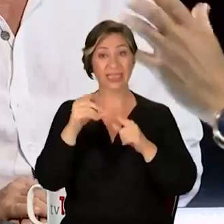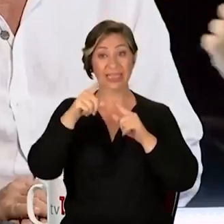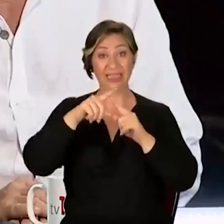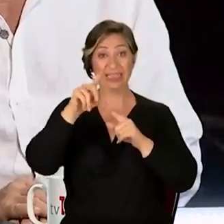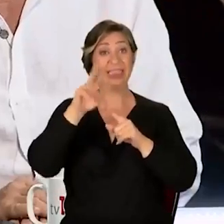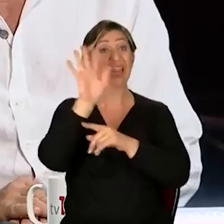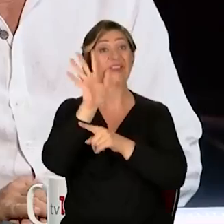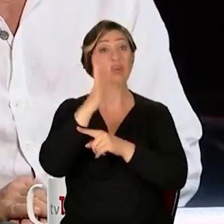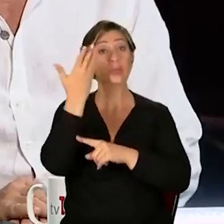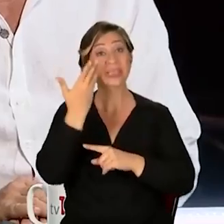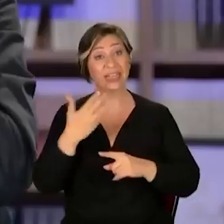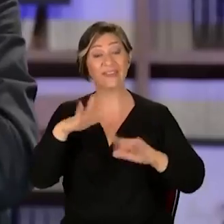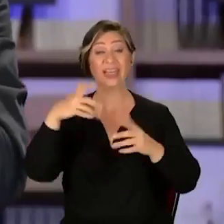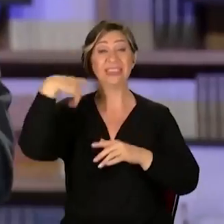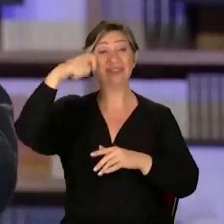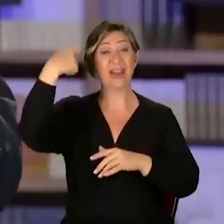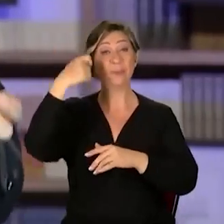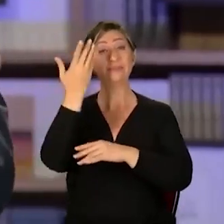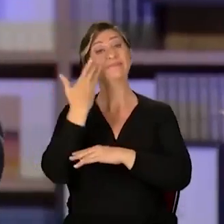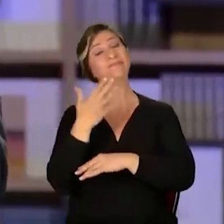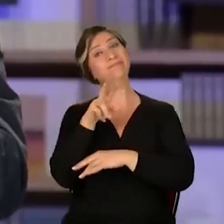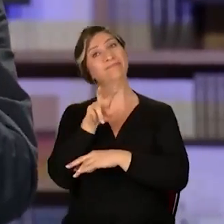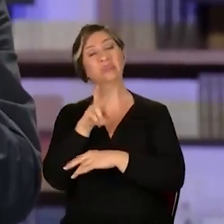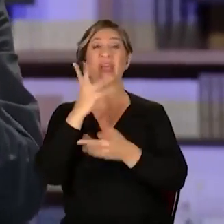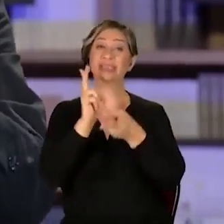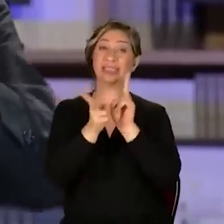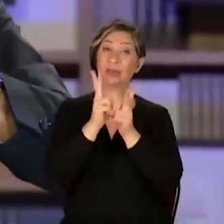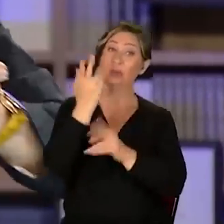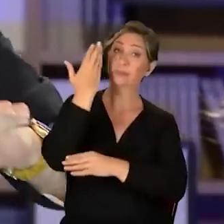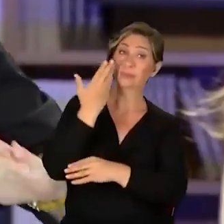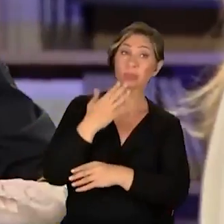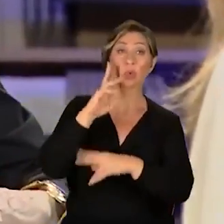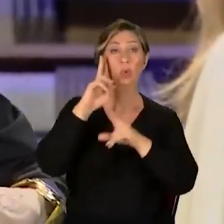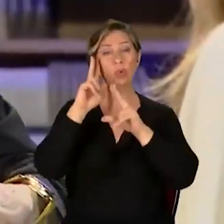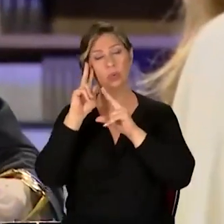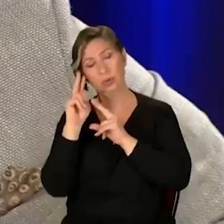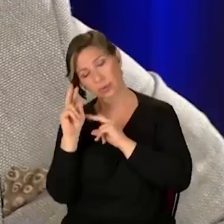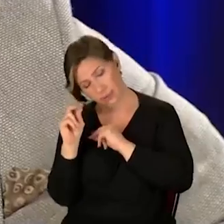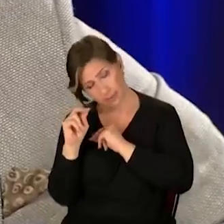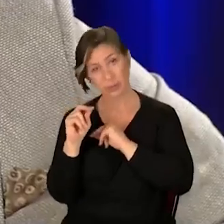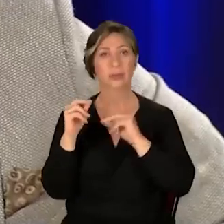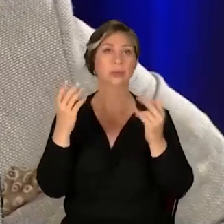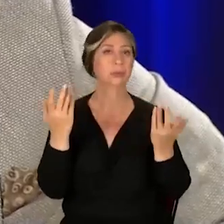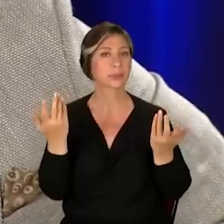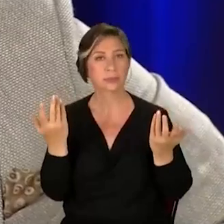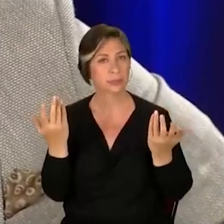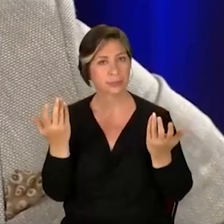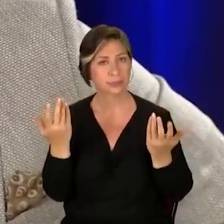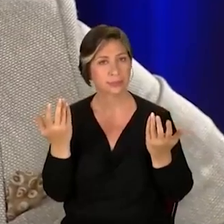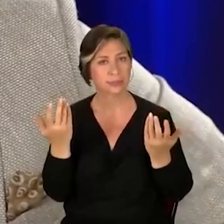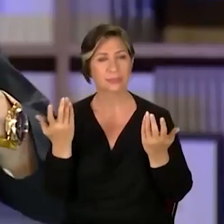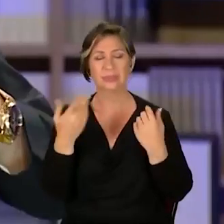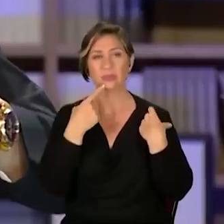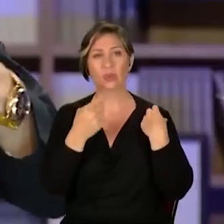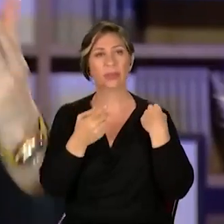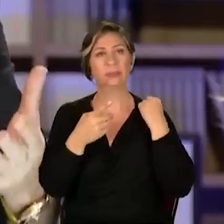televizyon seyrederken ya da sinema filmi seyrederken ya da tiyatro seyrederken uyuyakalmalar. Yani nasıl